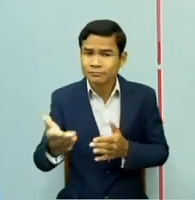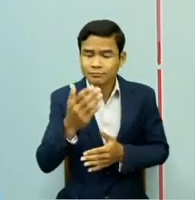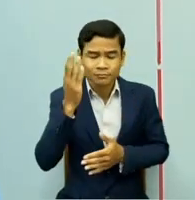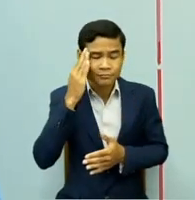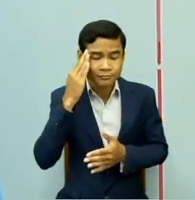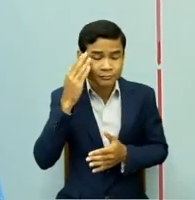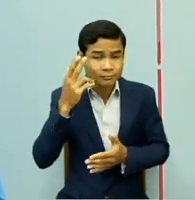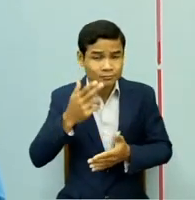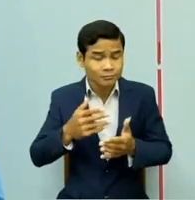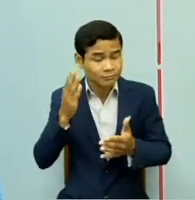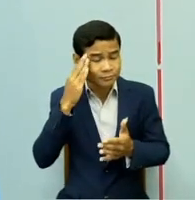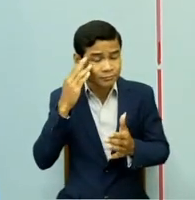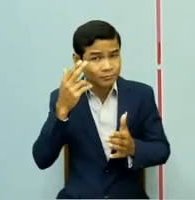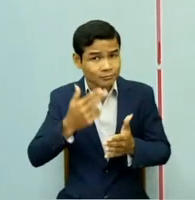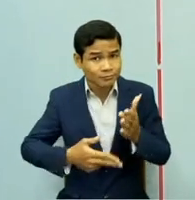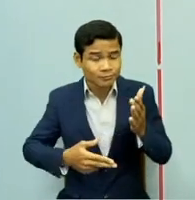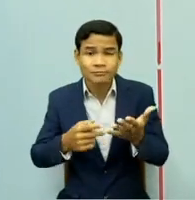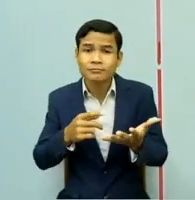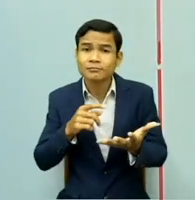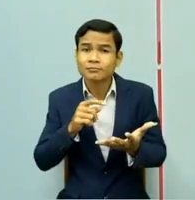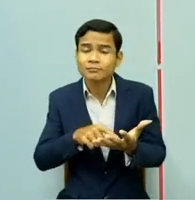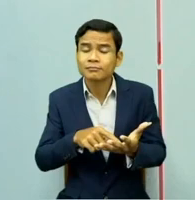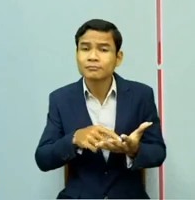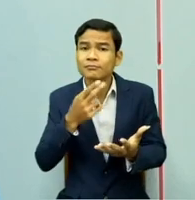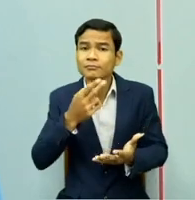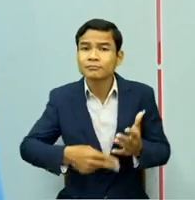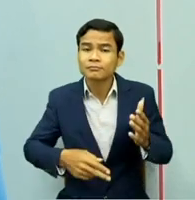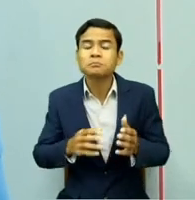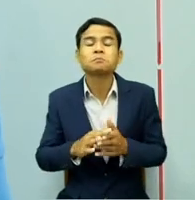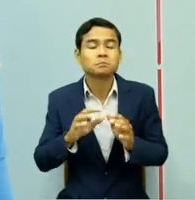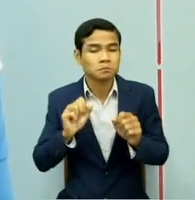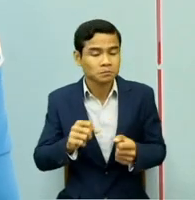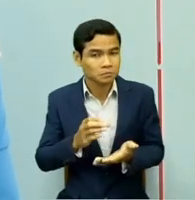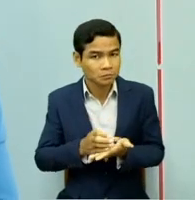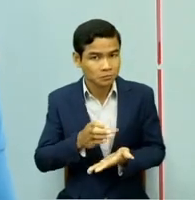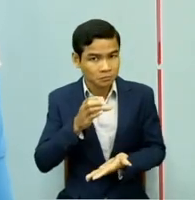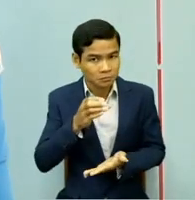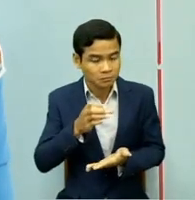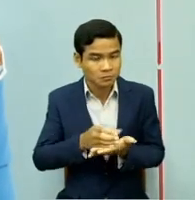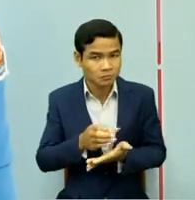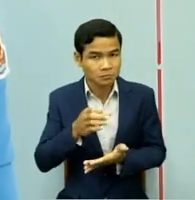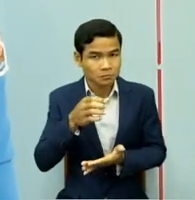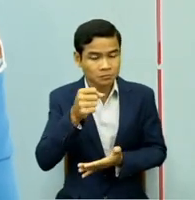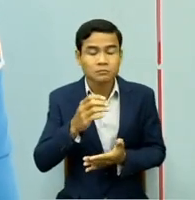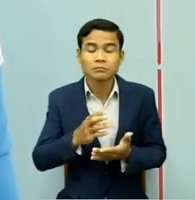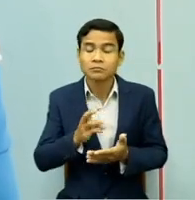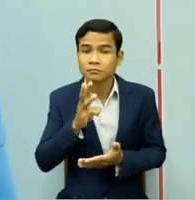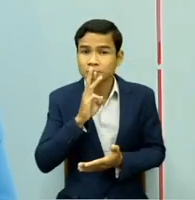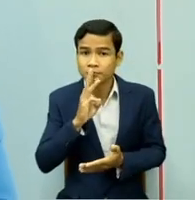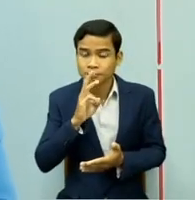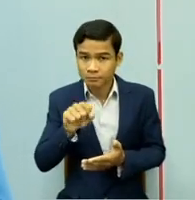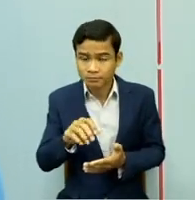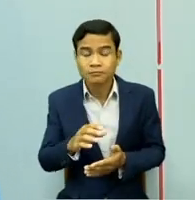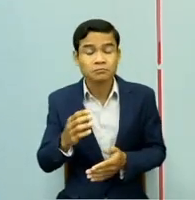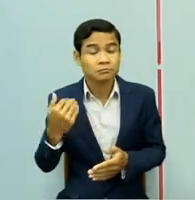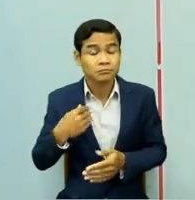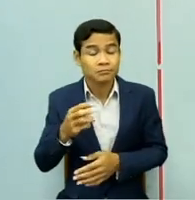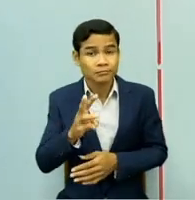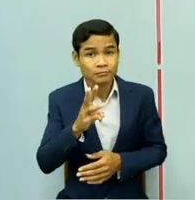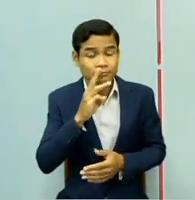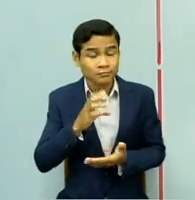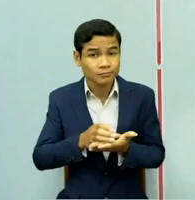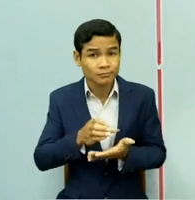ấy chà cái hai thật chà vì chị đọc thực sật nó con á chà đọc thực sật con lọp nhằm thực sật ấy